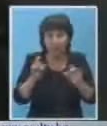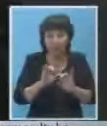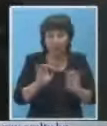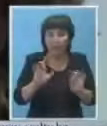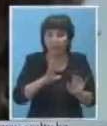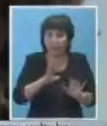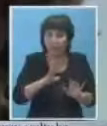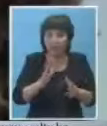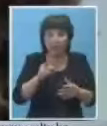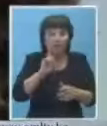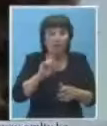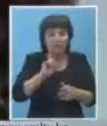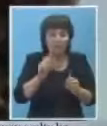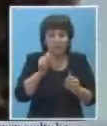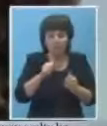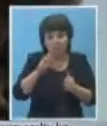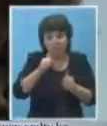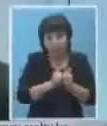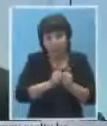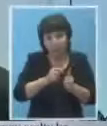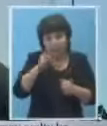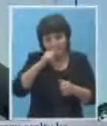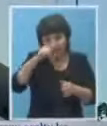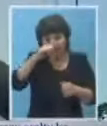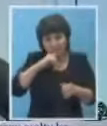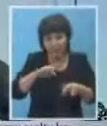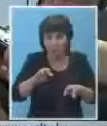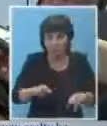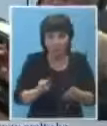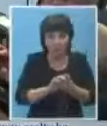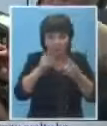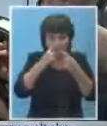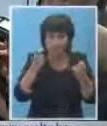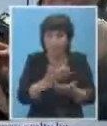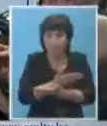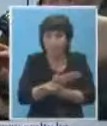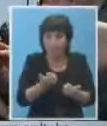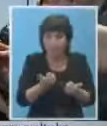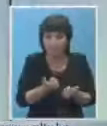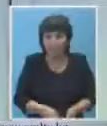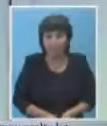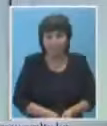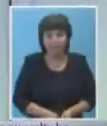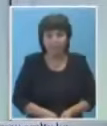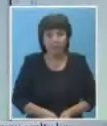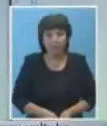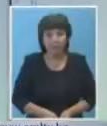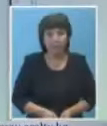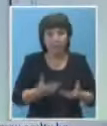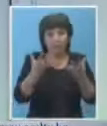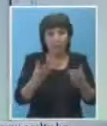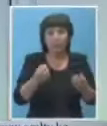үлгерді. Әзірге көрші елдің мұндай әрекетіне қатысты Қазақстан үкіметіне ешқандай ресми мәлімет түспеген. Осы күнге